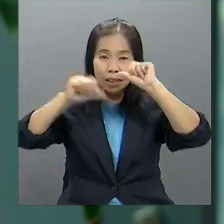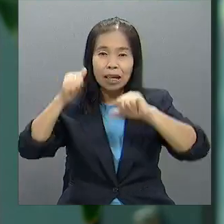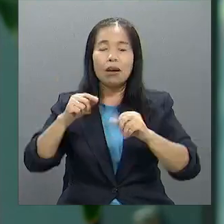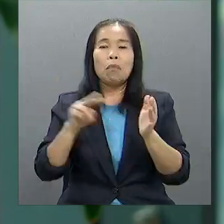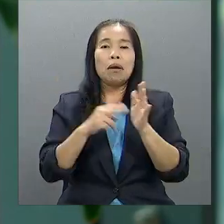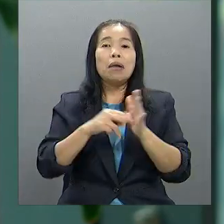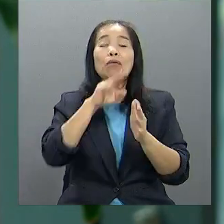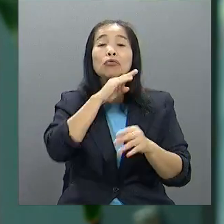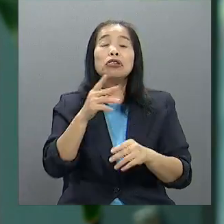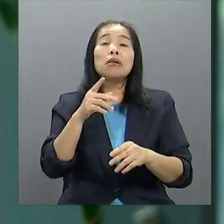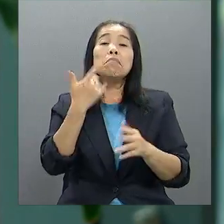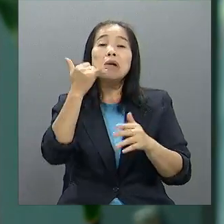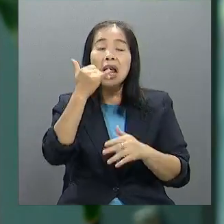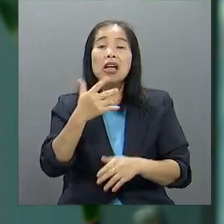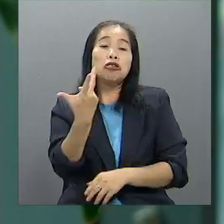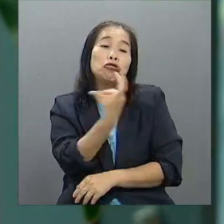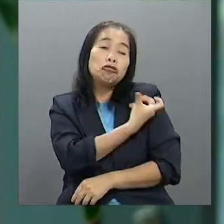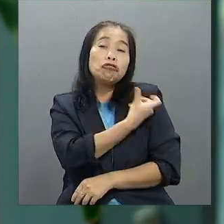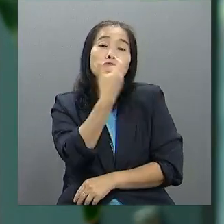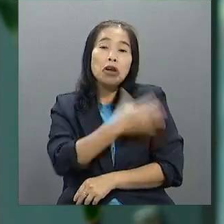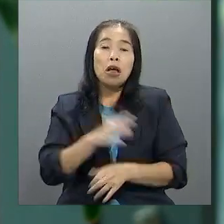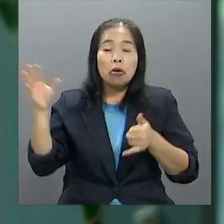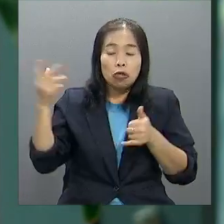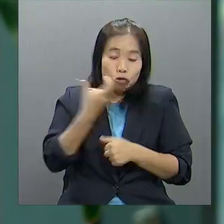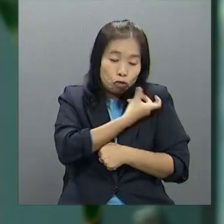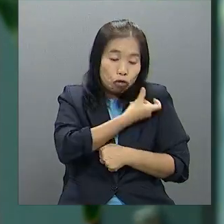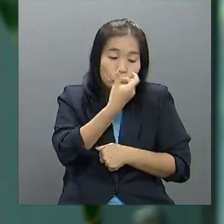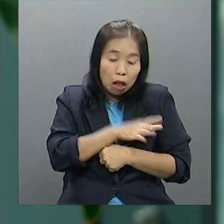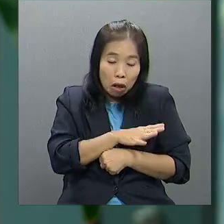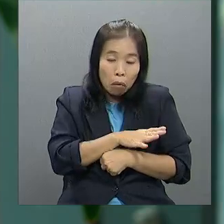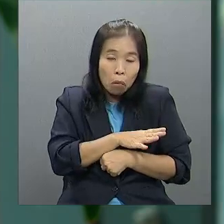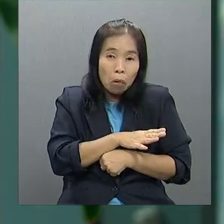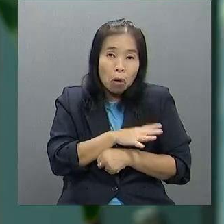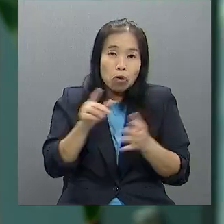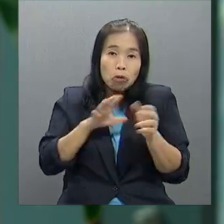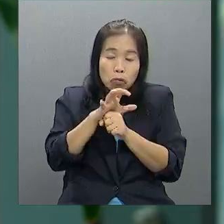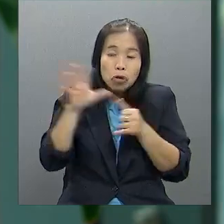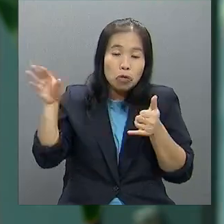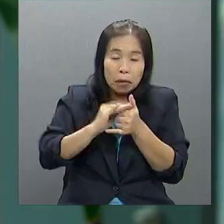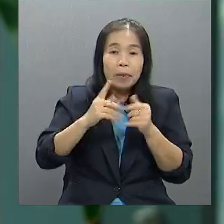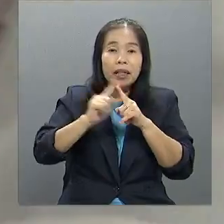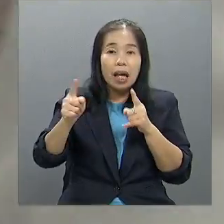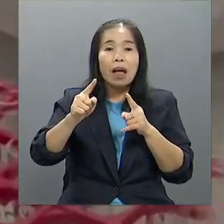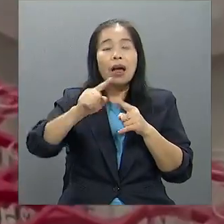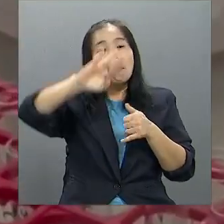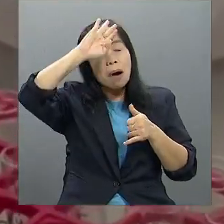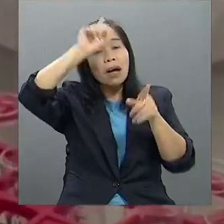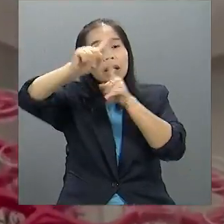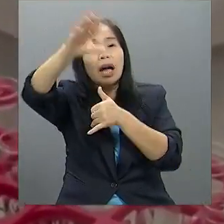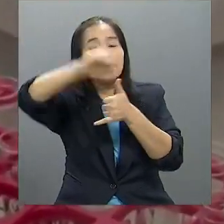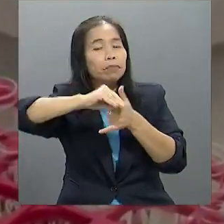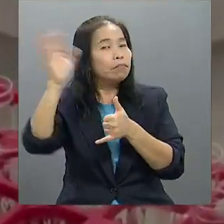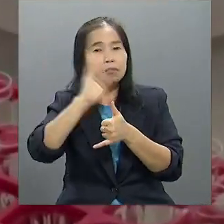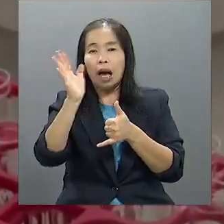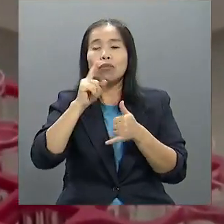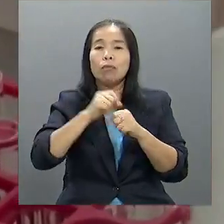ล้วก็ไม่มีผลข้างเคียงอย่างอื่นๆตามมาเนี่ยกินเวลาครับปกติเนี่ย10ปีเร็วสุดเนี่ยถ้าผม